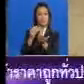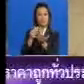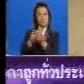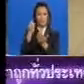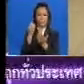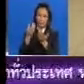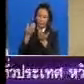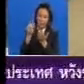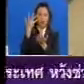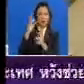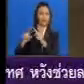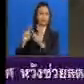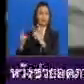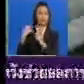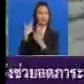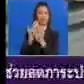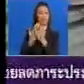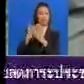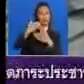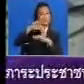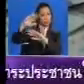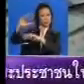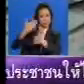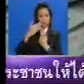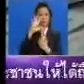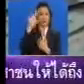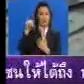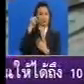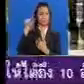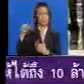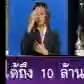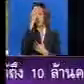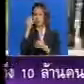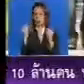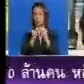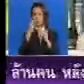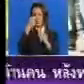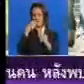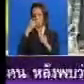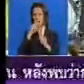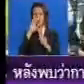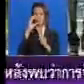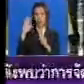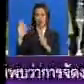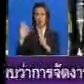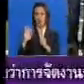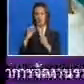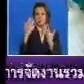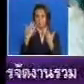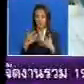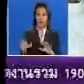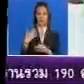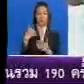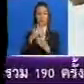าจดิ่งลง 5% เนื่องจากผู้บริโภคกลัวติดเชื้อไข้หวัดใหญ่จึงอยู่แต่ภายในบ้านไม่ออกมาจับจ่ายใช้สอย